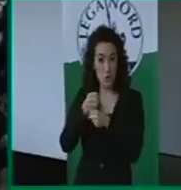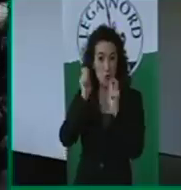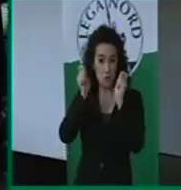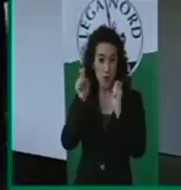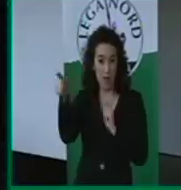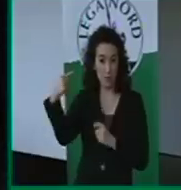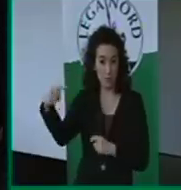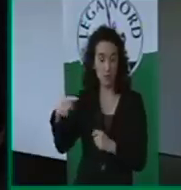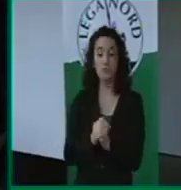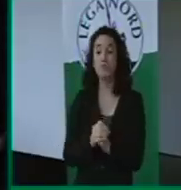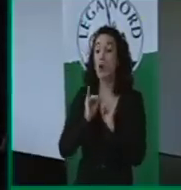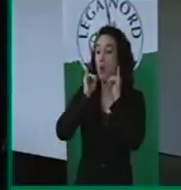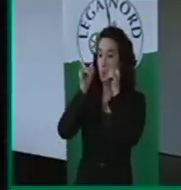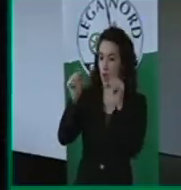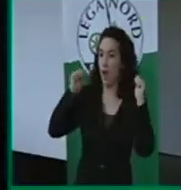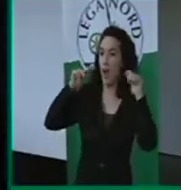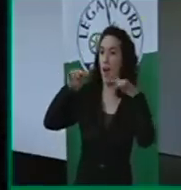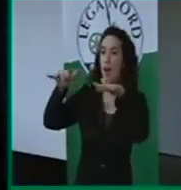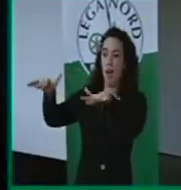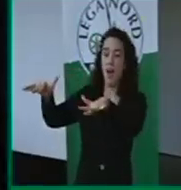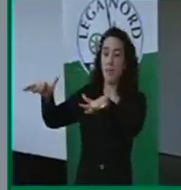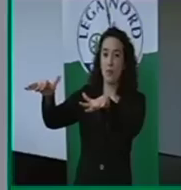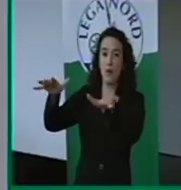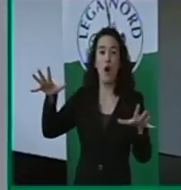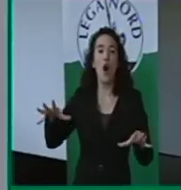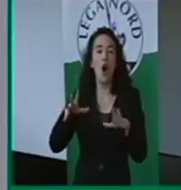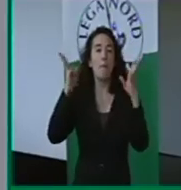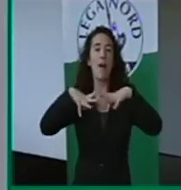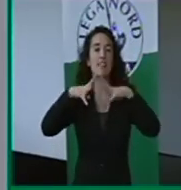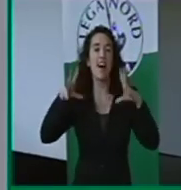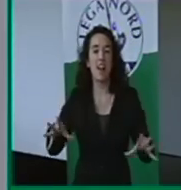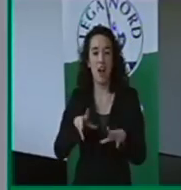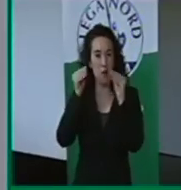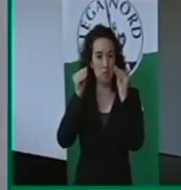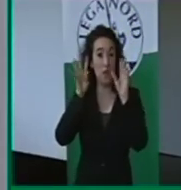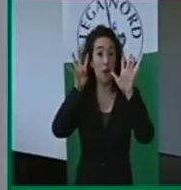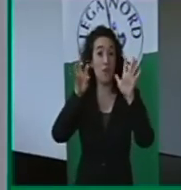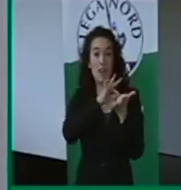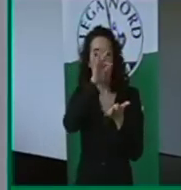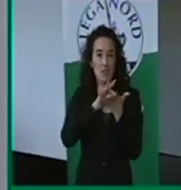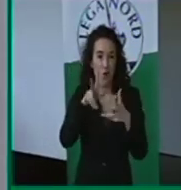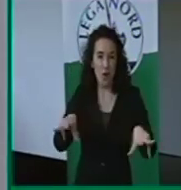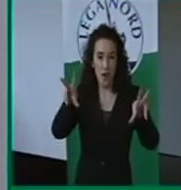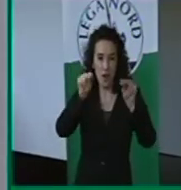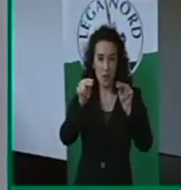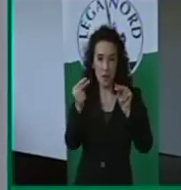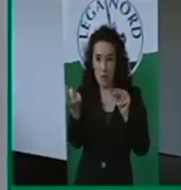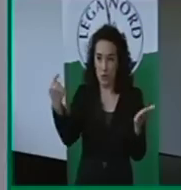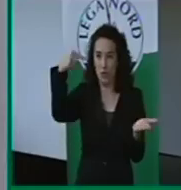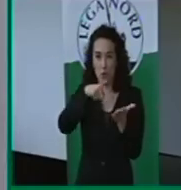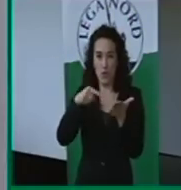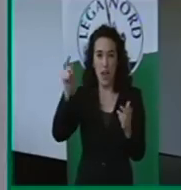quotidiano usciamo di qua e cominciamo la battaglia e fra 90 giorni ci ritroviamo qua a festeggiare la